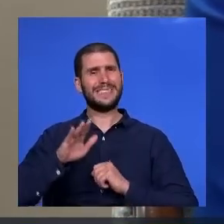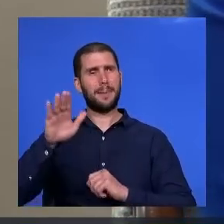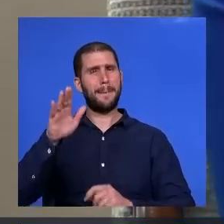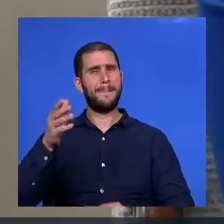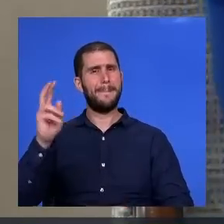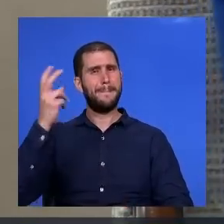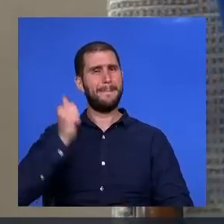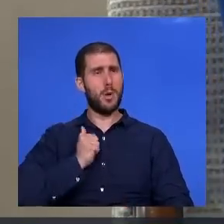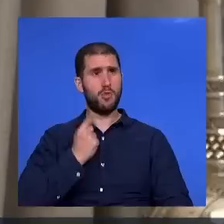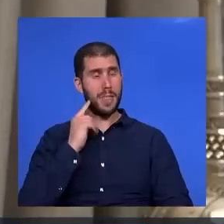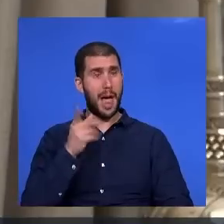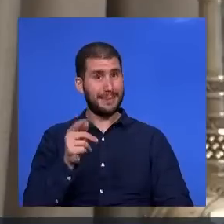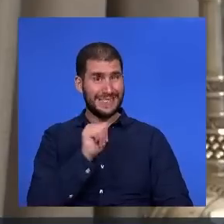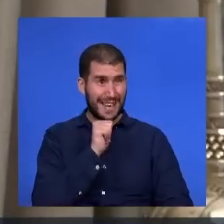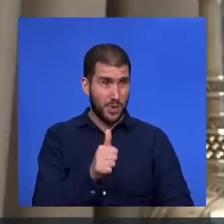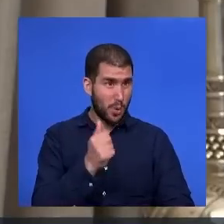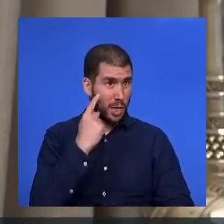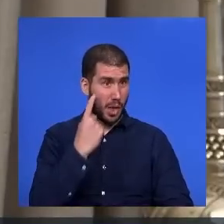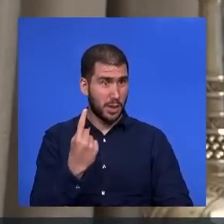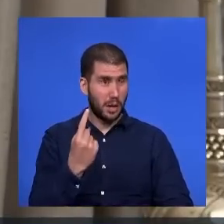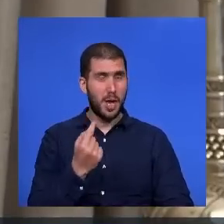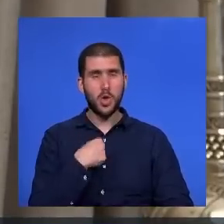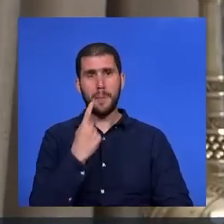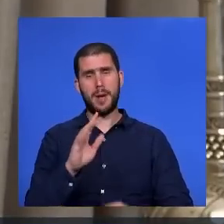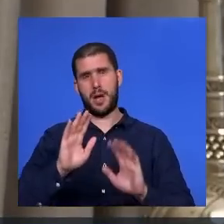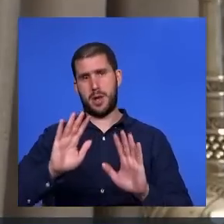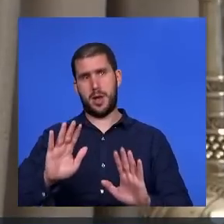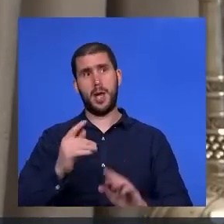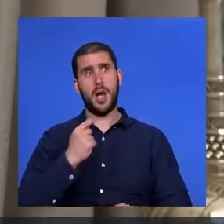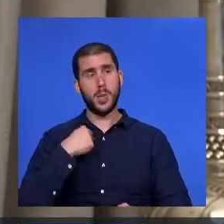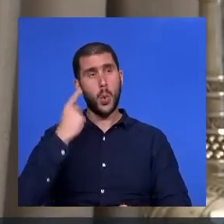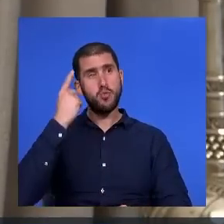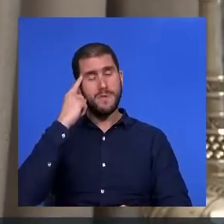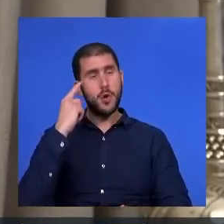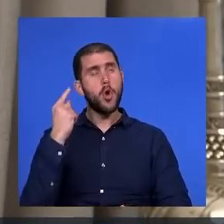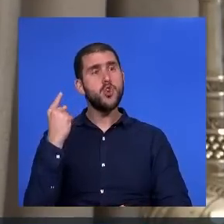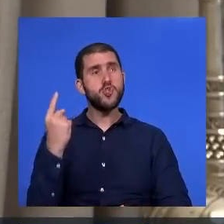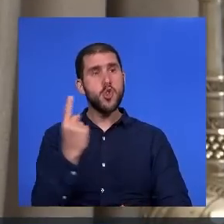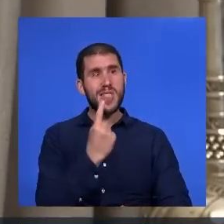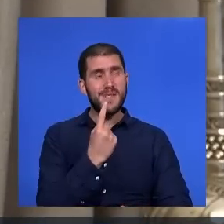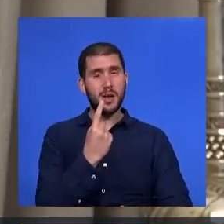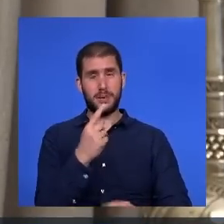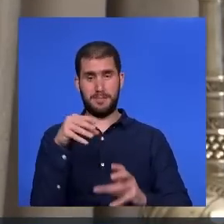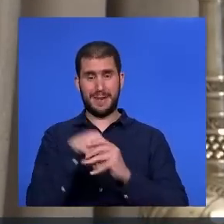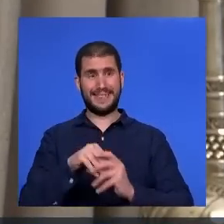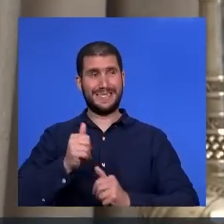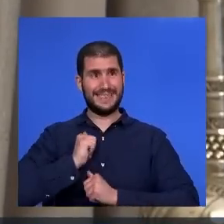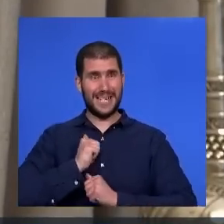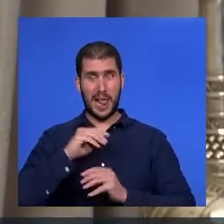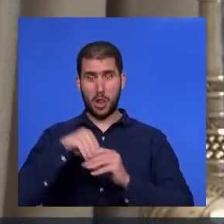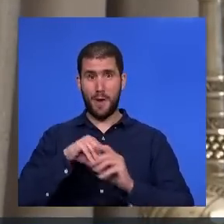ששמענו, האם הן סרבנות בעיניך? אז אני אומר כך, אני חושב שכל דבר שמכניס את צהל